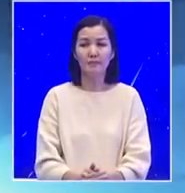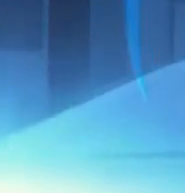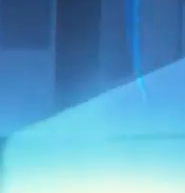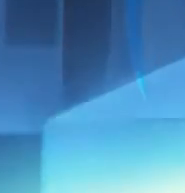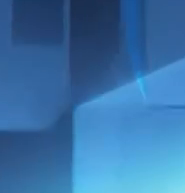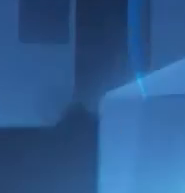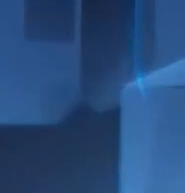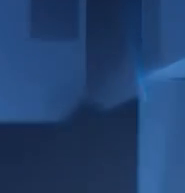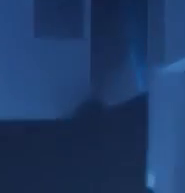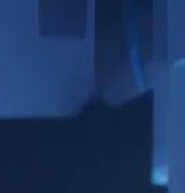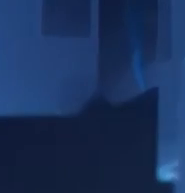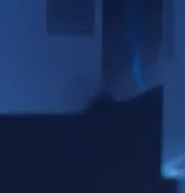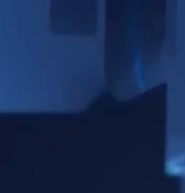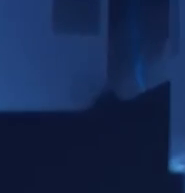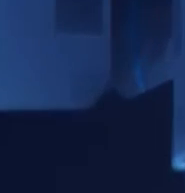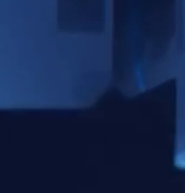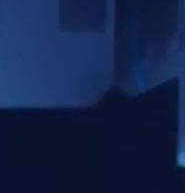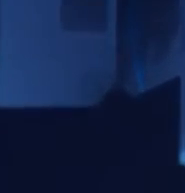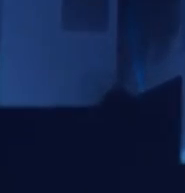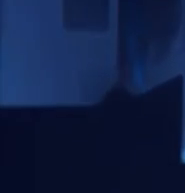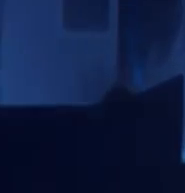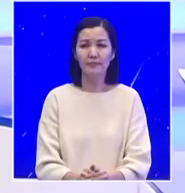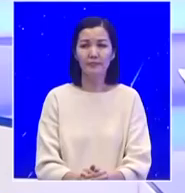Шингенже, телеканал Жетсу, Талгарский район.